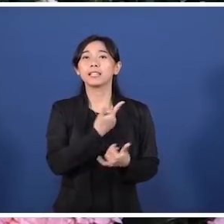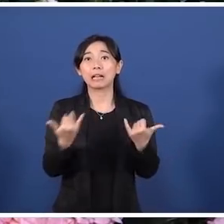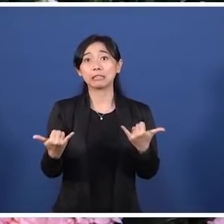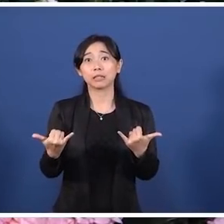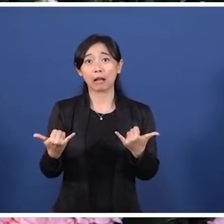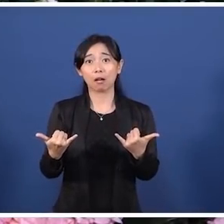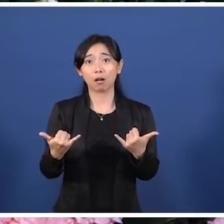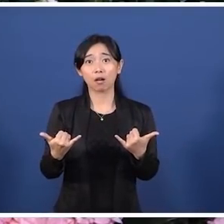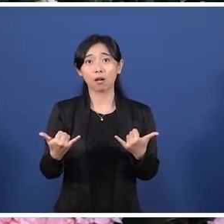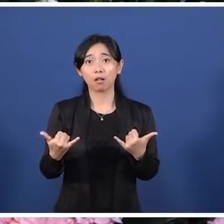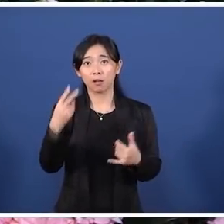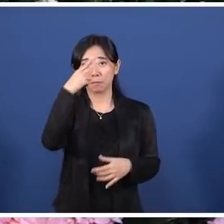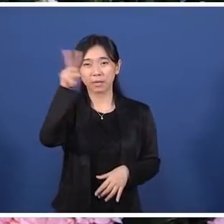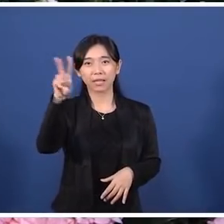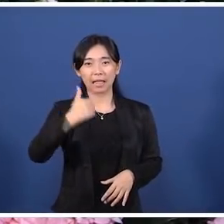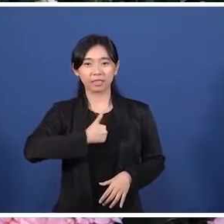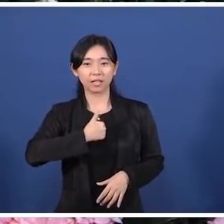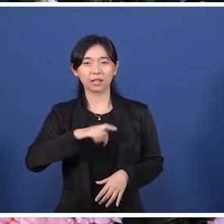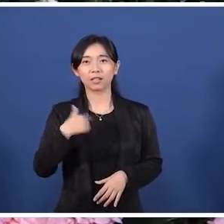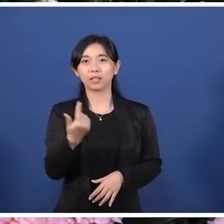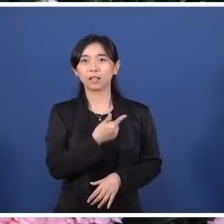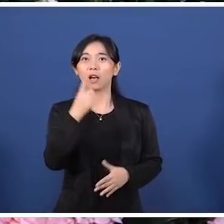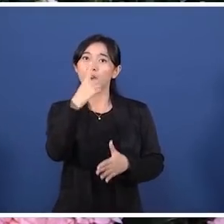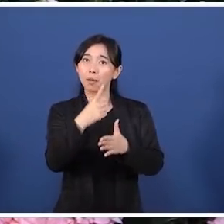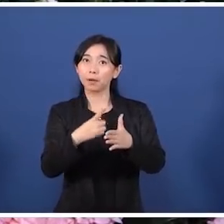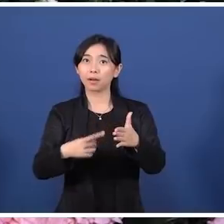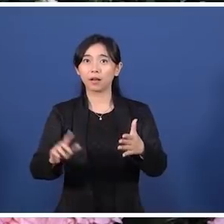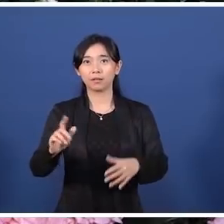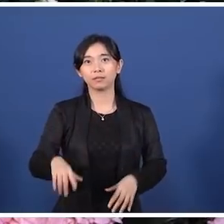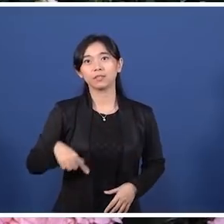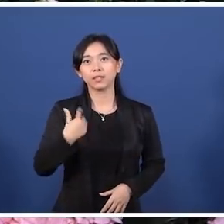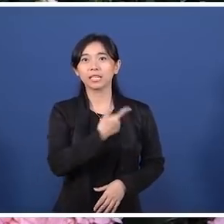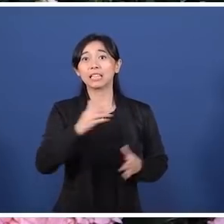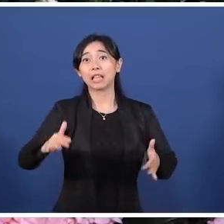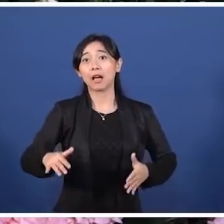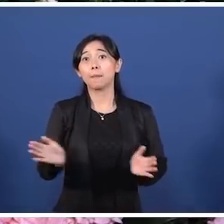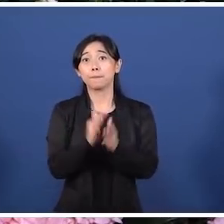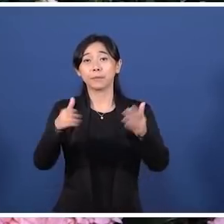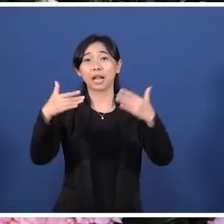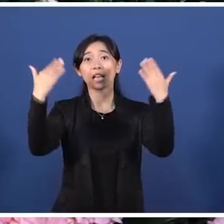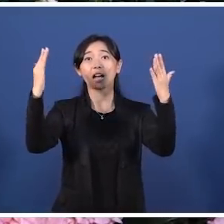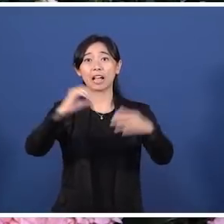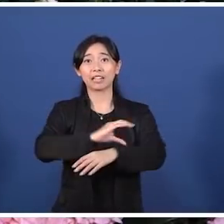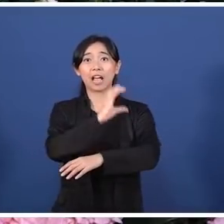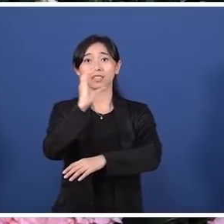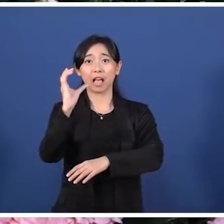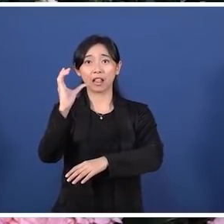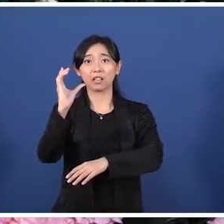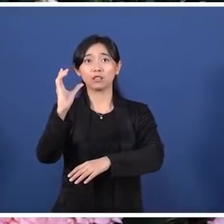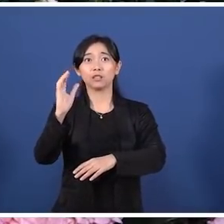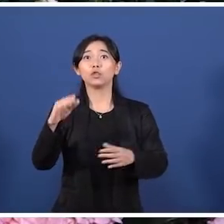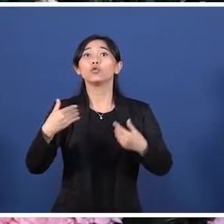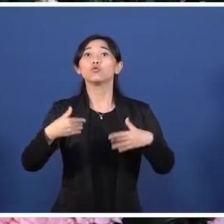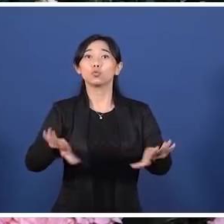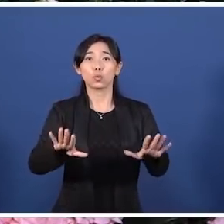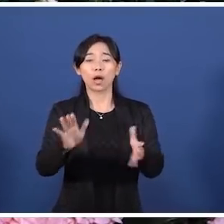harus mencoba mengevaluasi diri kita. Apakah selama ini kita merayakan Natal, kita sudah menjadi saksi Natal